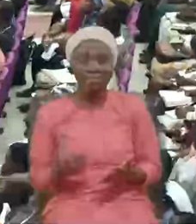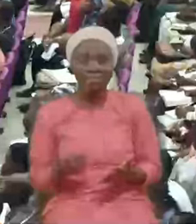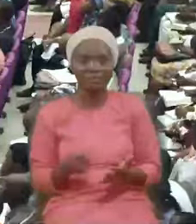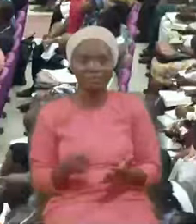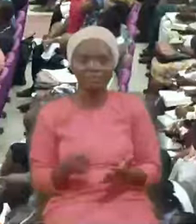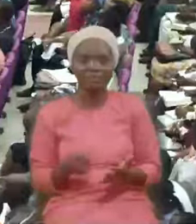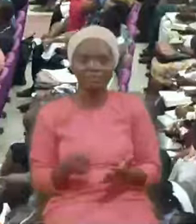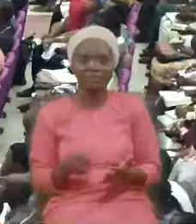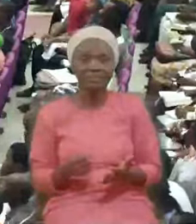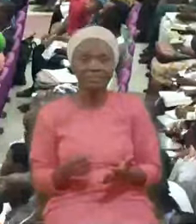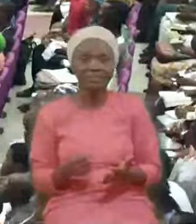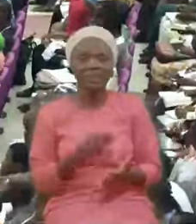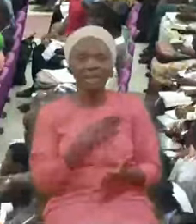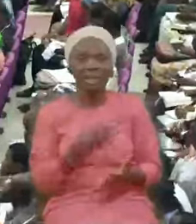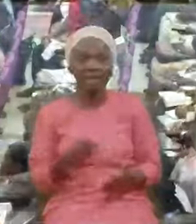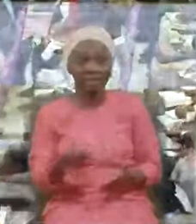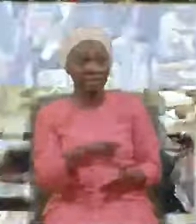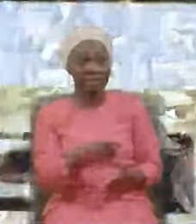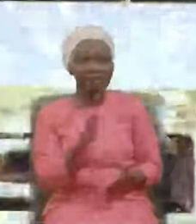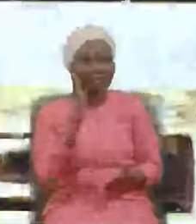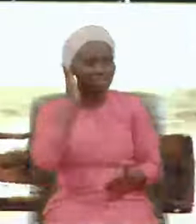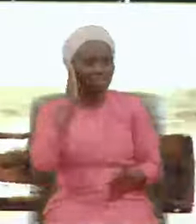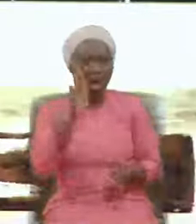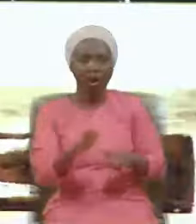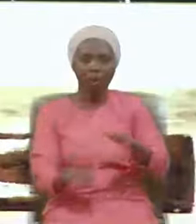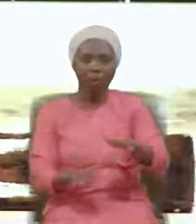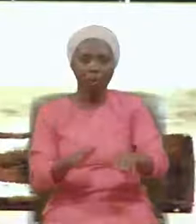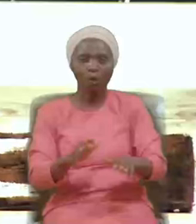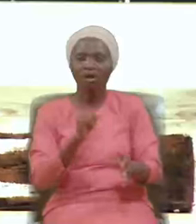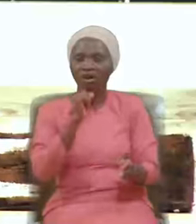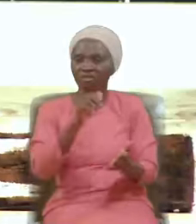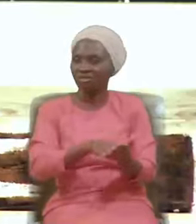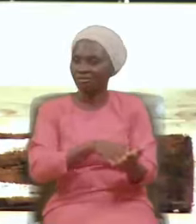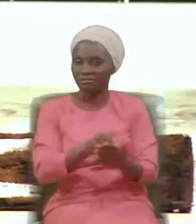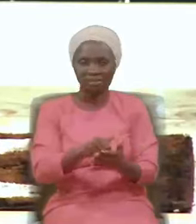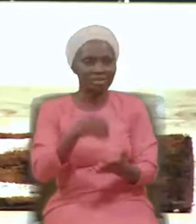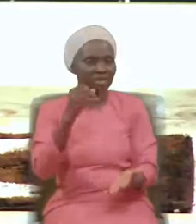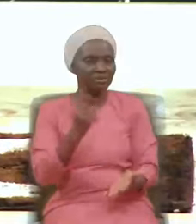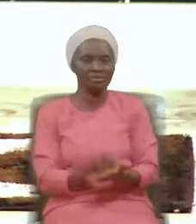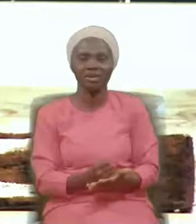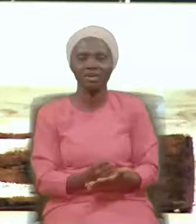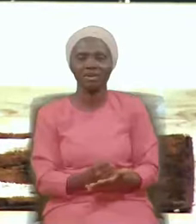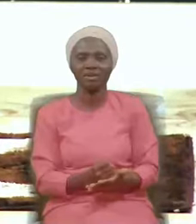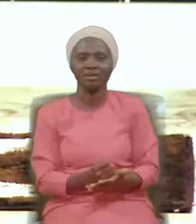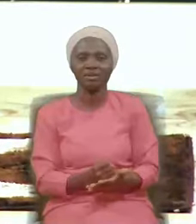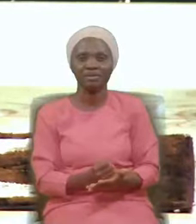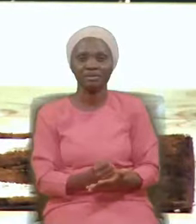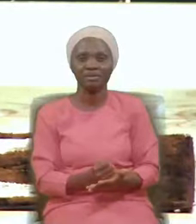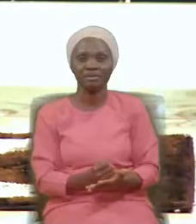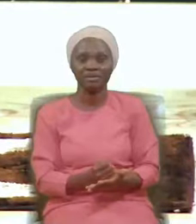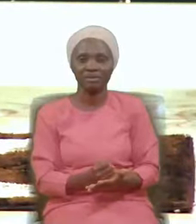Il marche et ne se fatigue point. Il marche et ne se fatigue point.